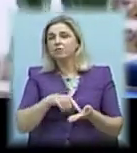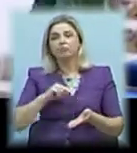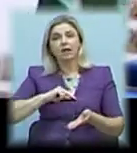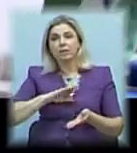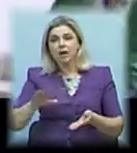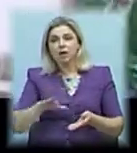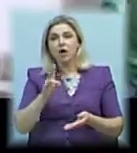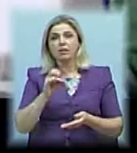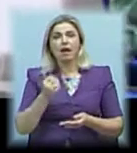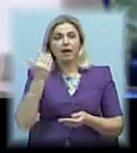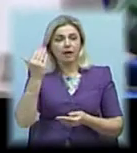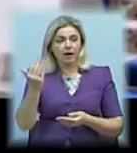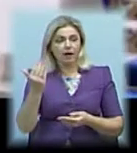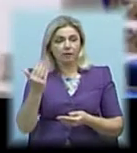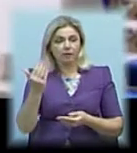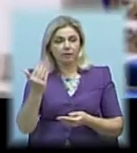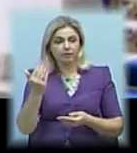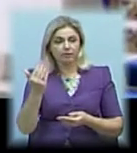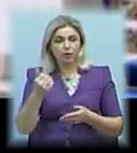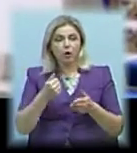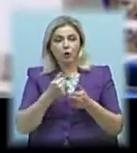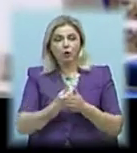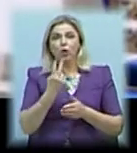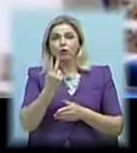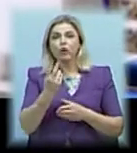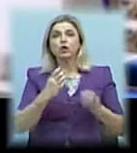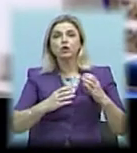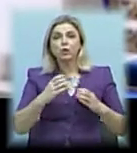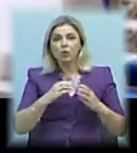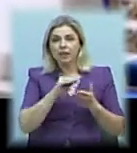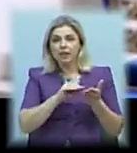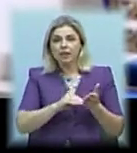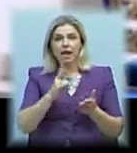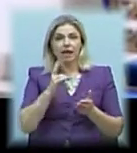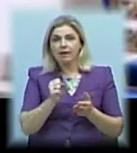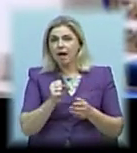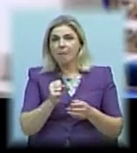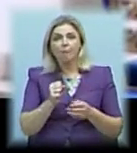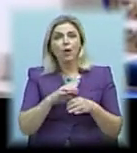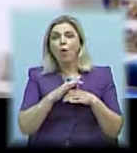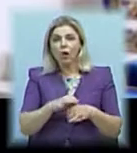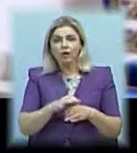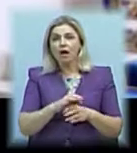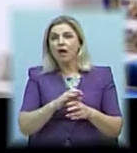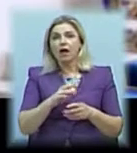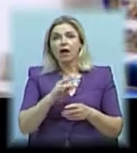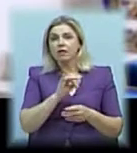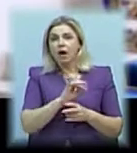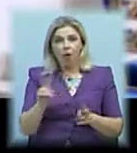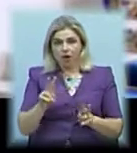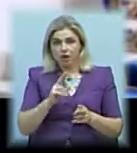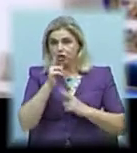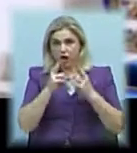А на їхні до тих двох інституцій не проходять ніякі скарги по тих